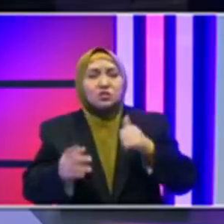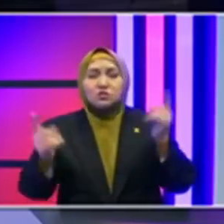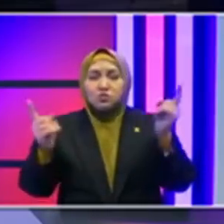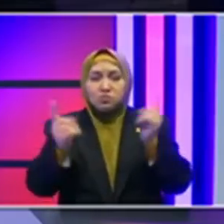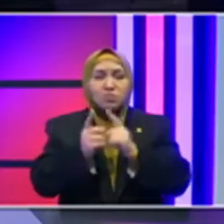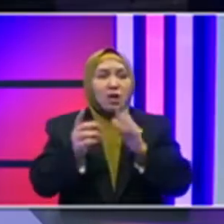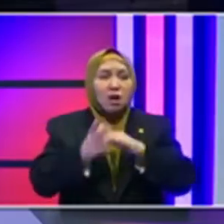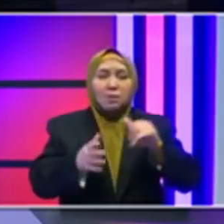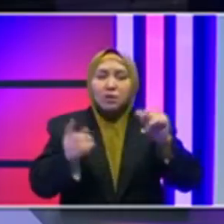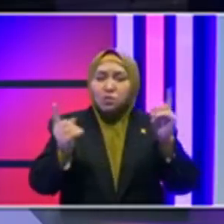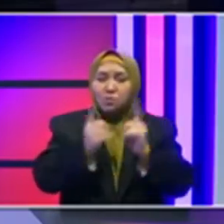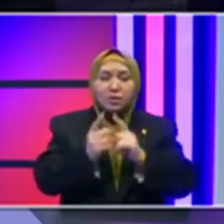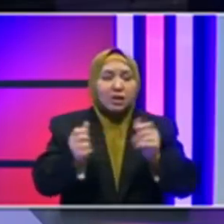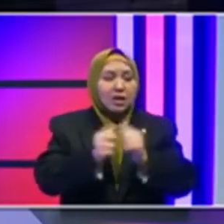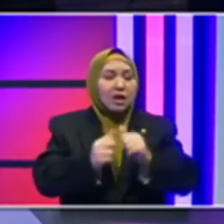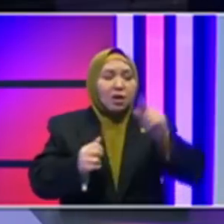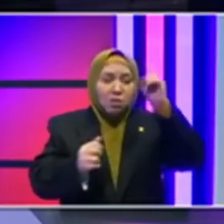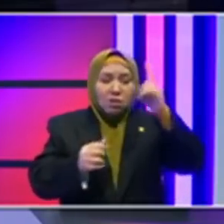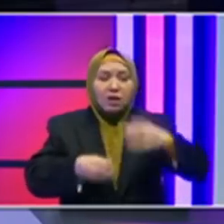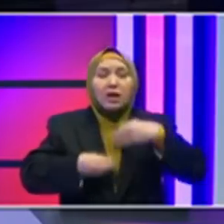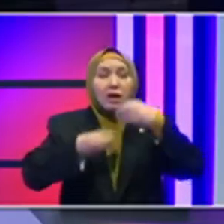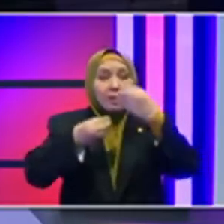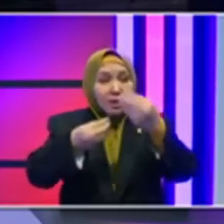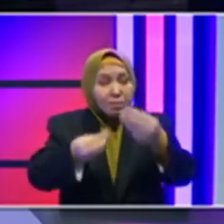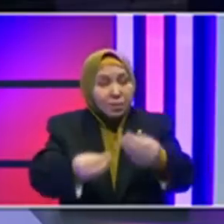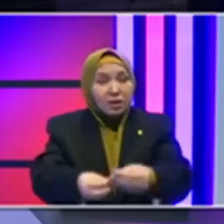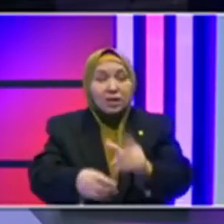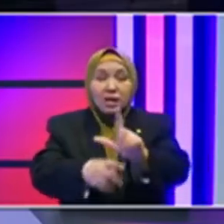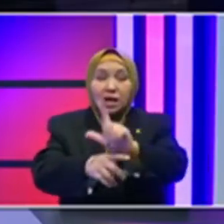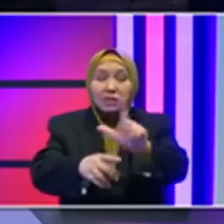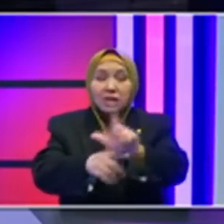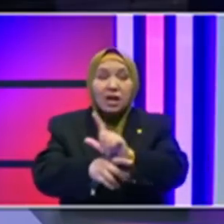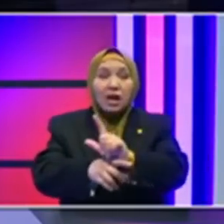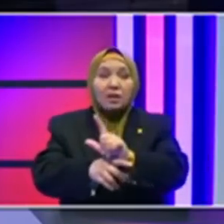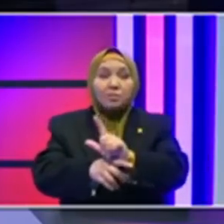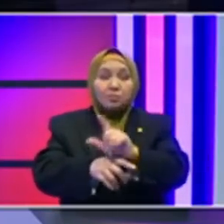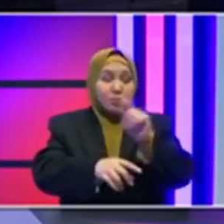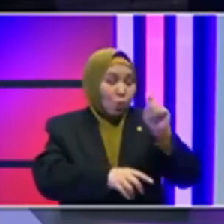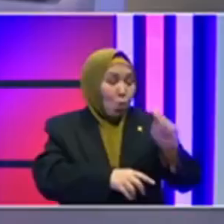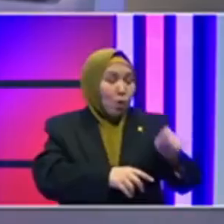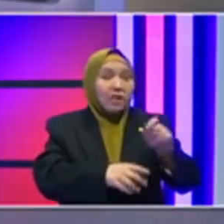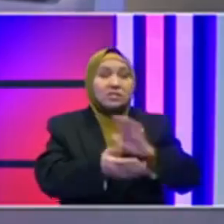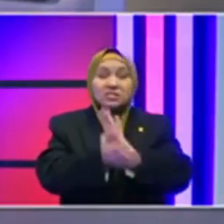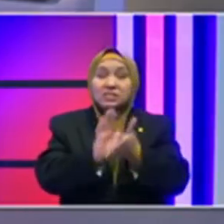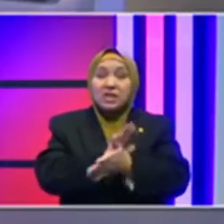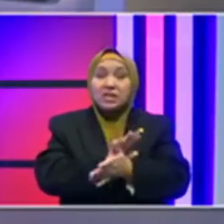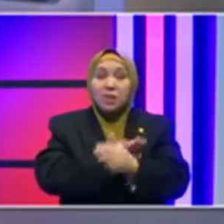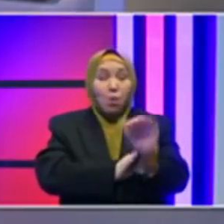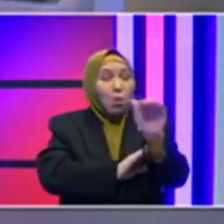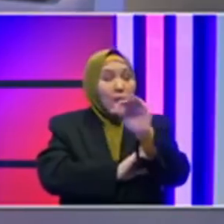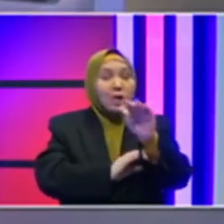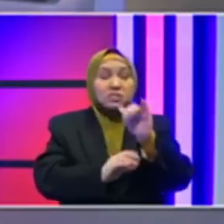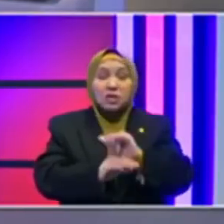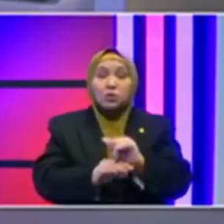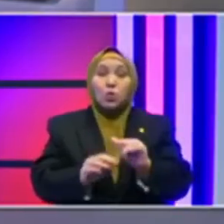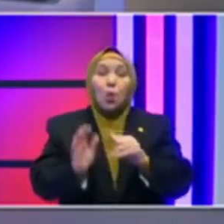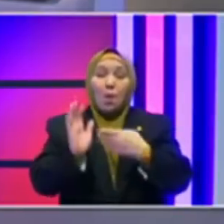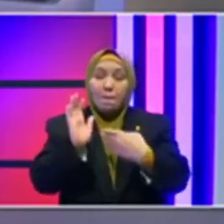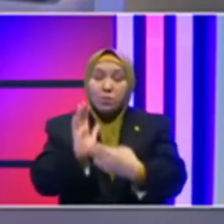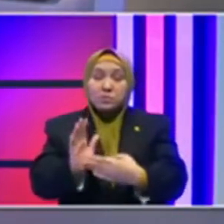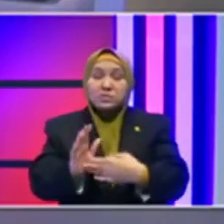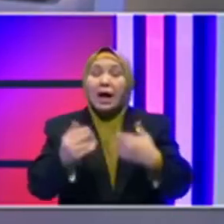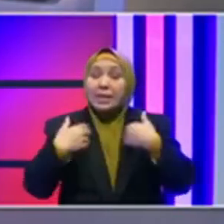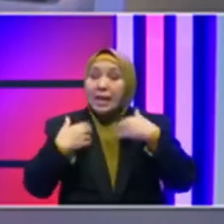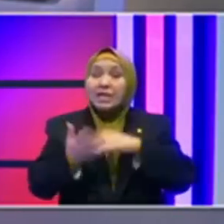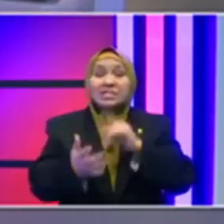bertemu Allah dan diberi trining diberi latihan e tongkat jadi ular misalnya satu mukjizat Tetapi ada satu lagi